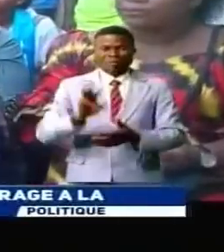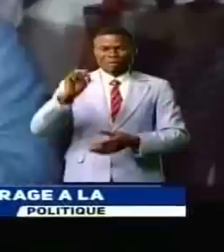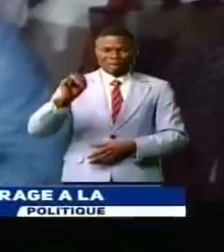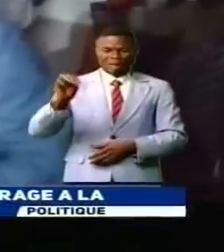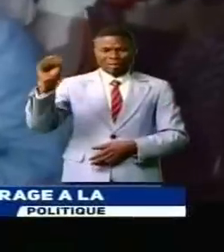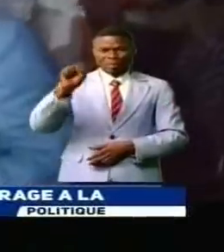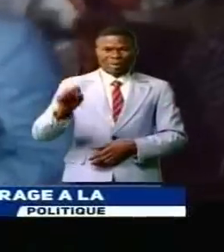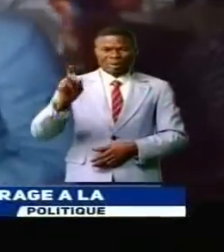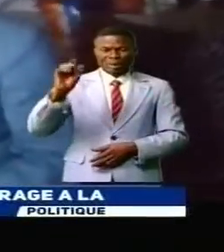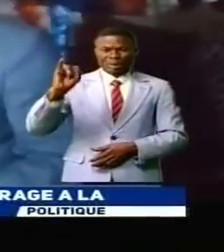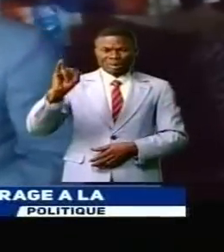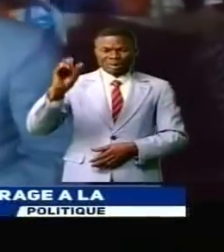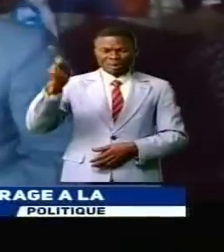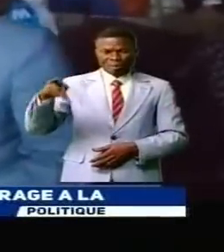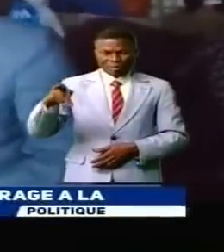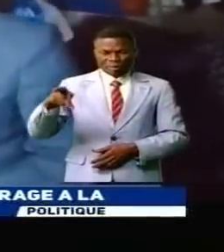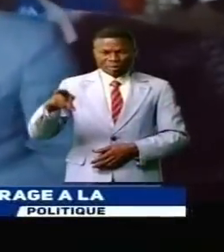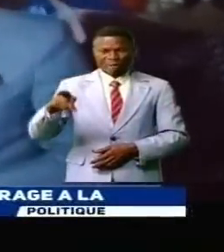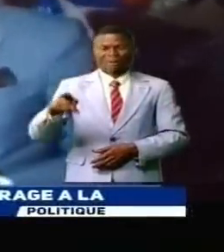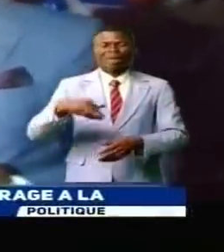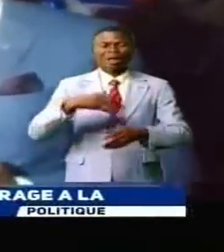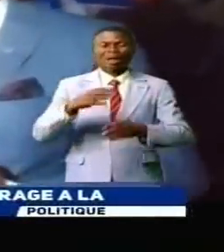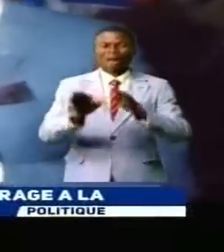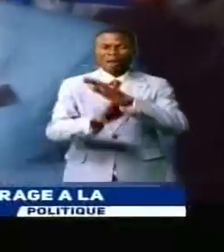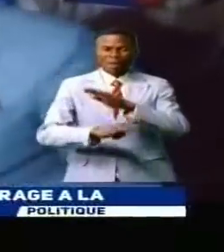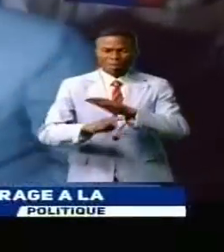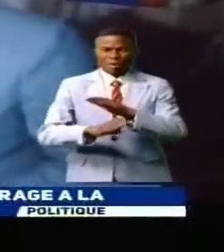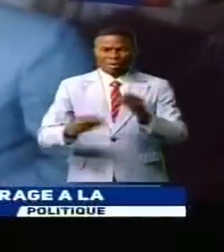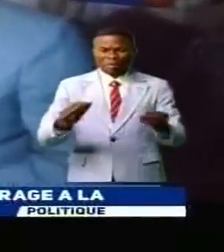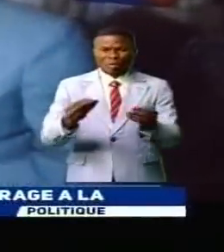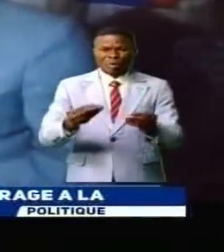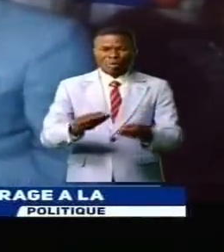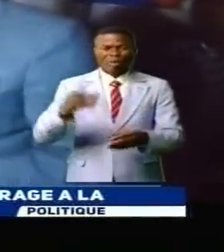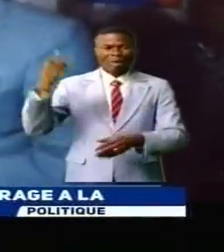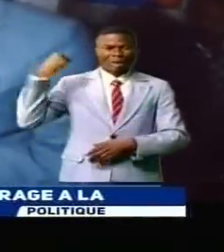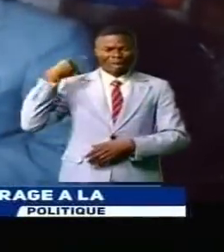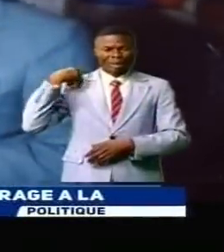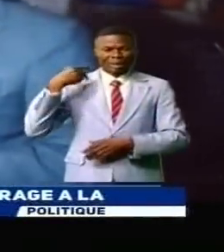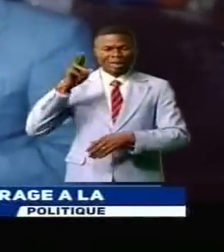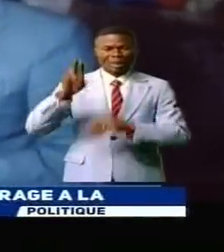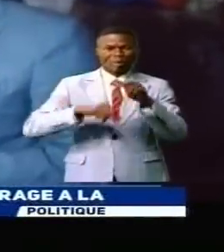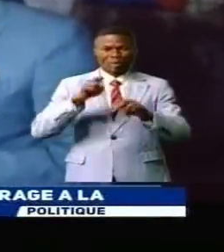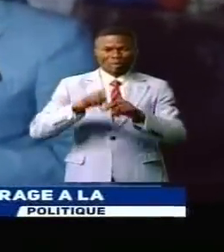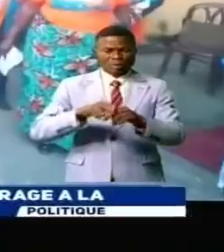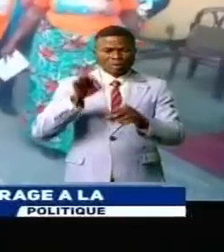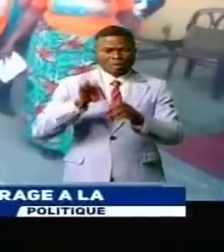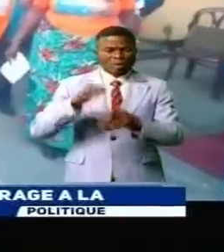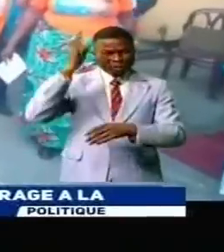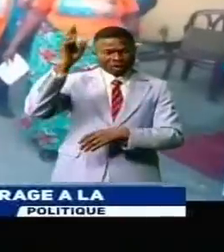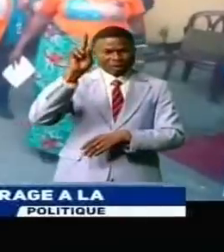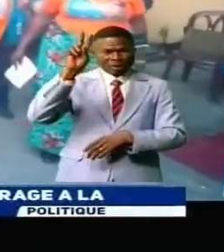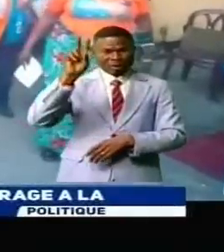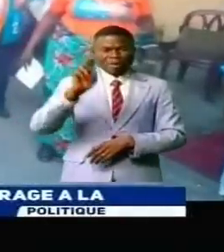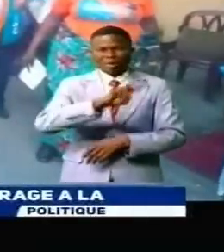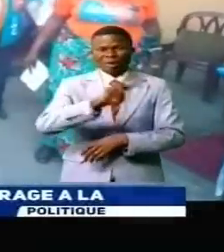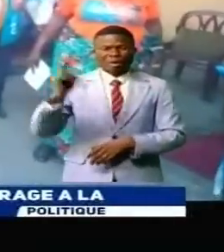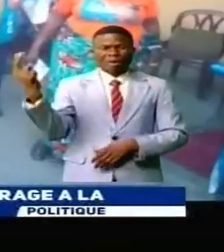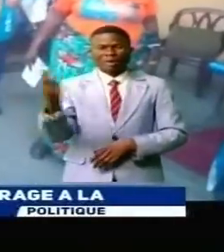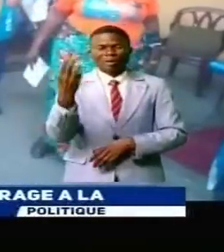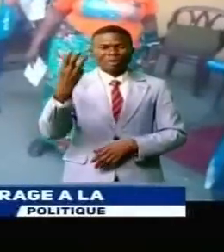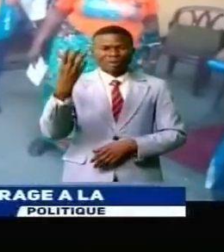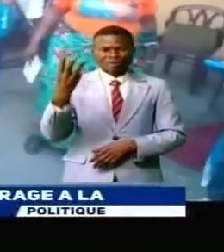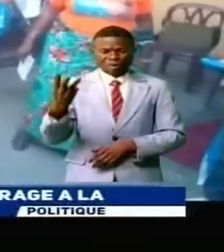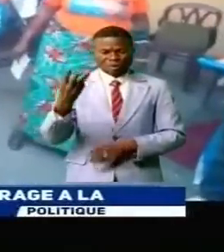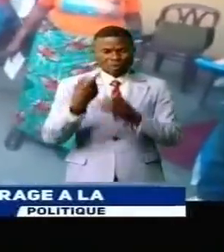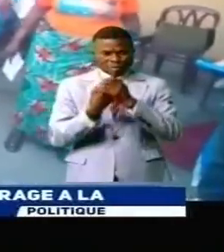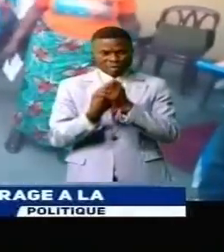Kalamu, Jérôme Nkoko, auprès de sa base, en vue de l'élire à la députation nationale aux élections de 2023 qui pointent à